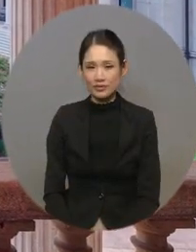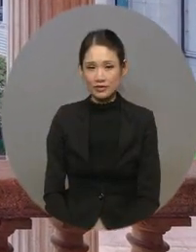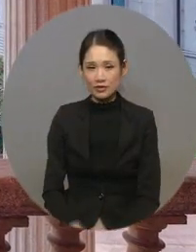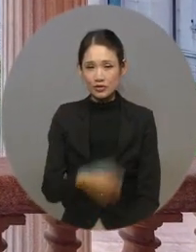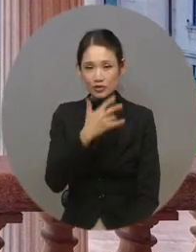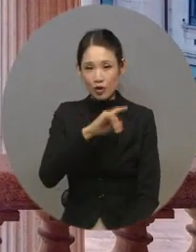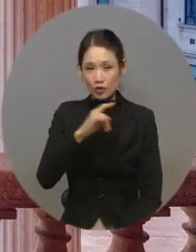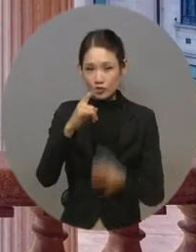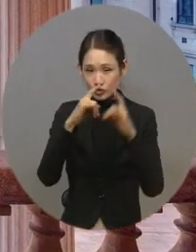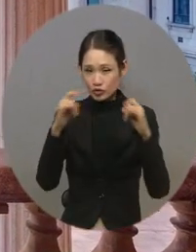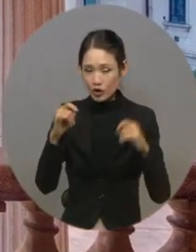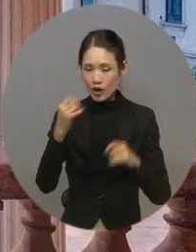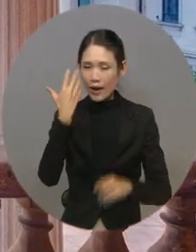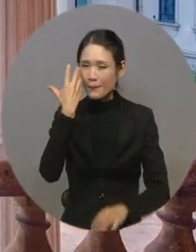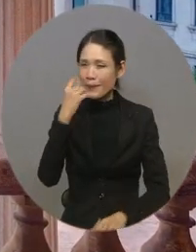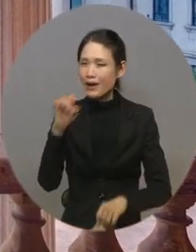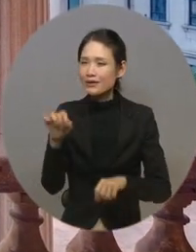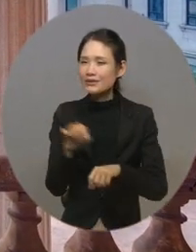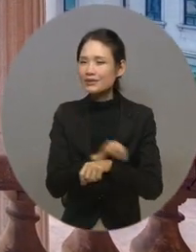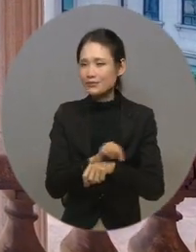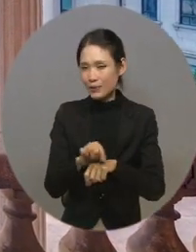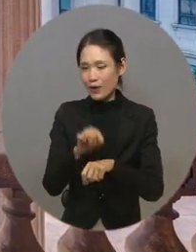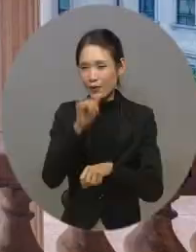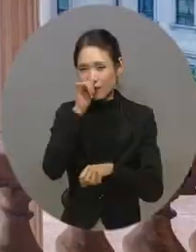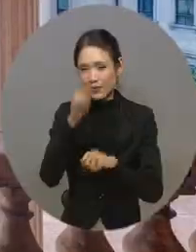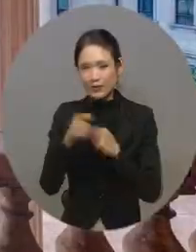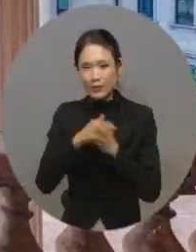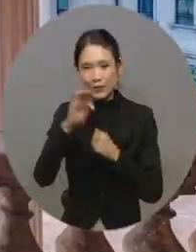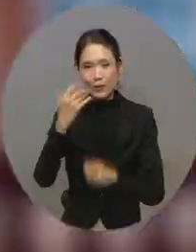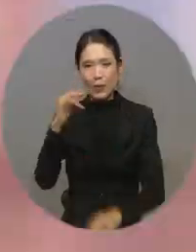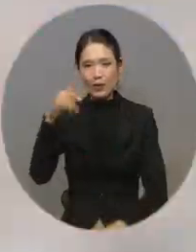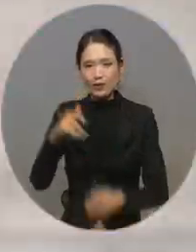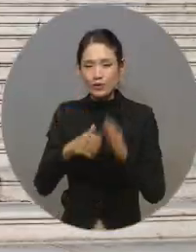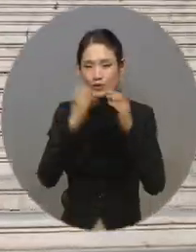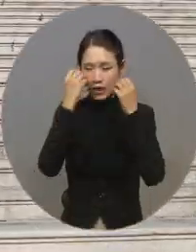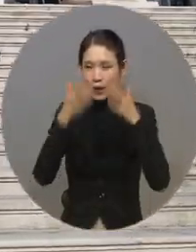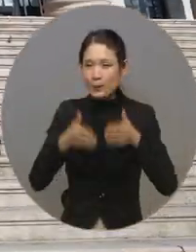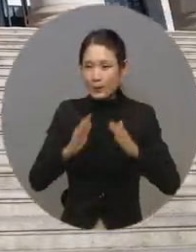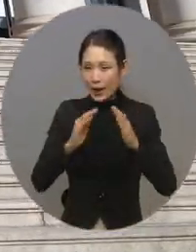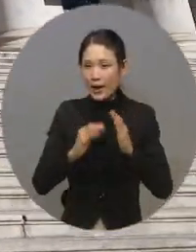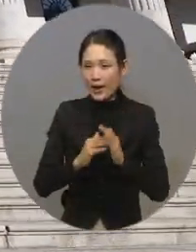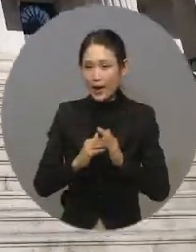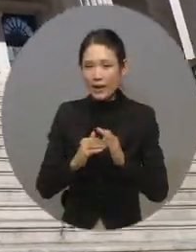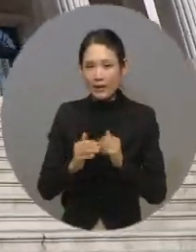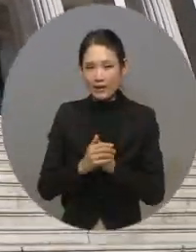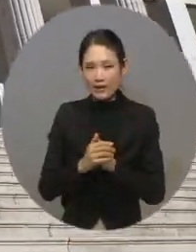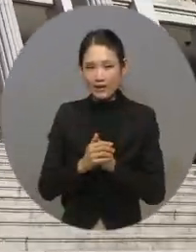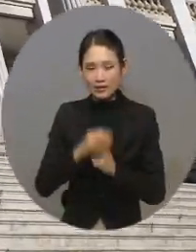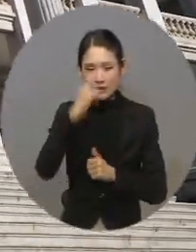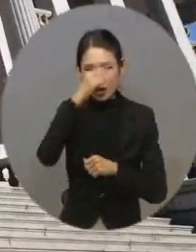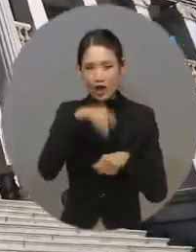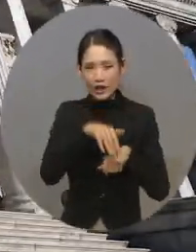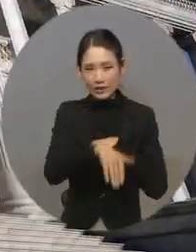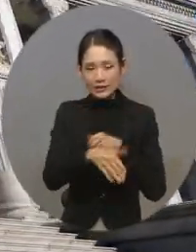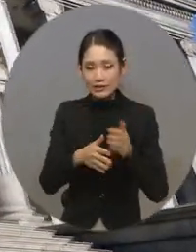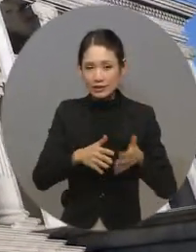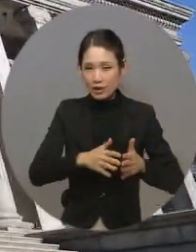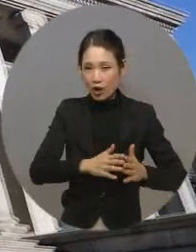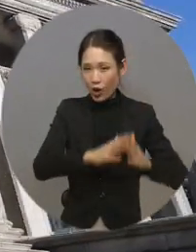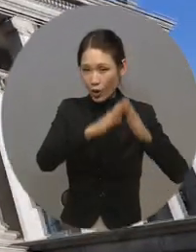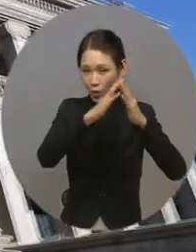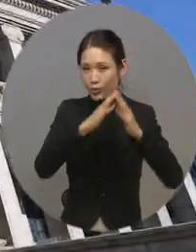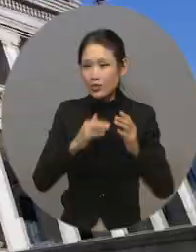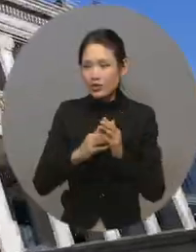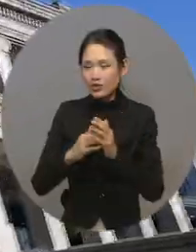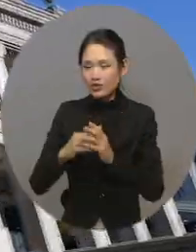덕수궁의 독특한 매력을 더하는 건물로 고종이 건립했는데요. 고종은 서양식 건물을 짓고 서양